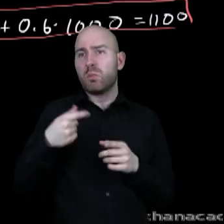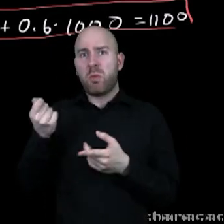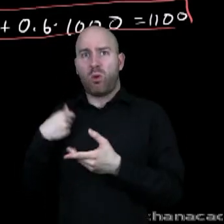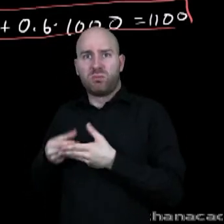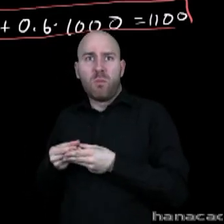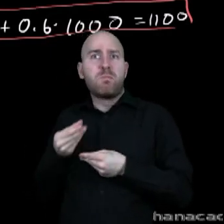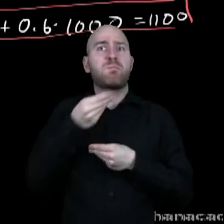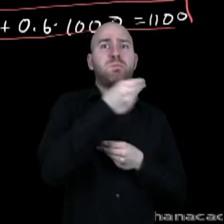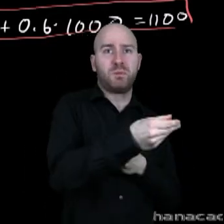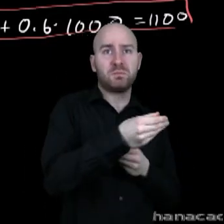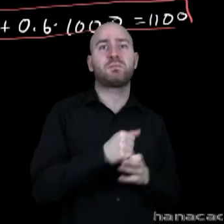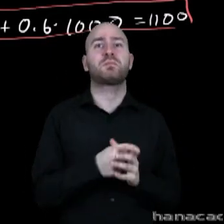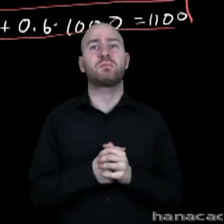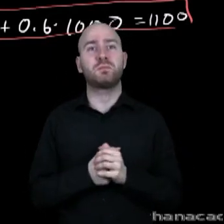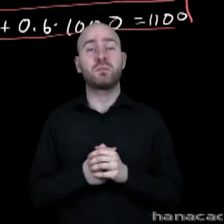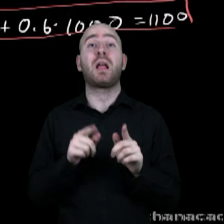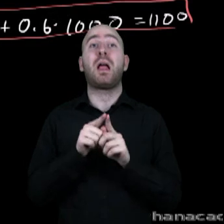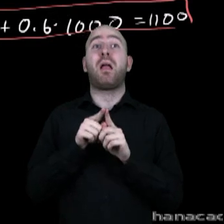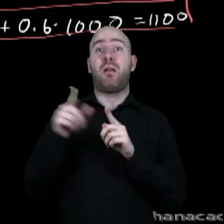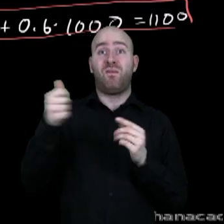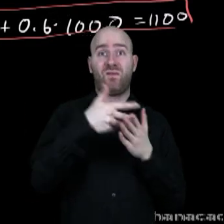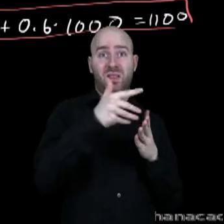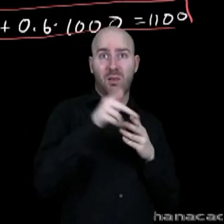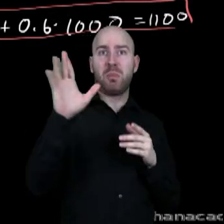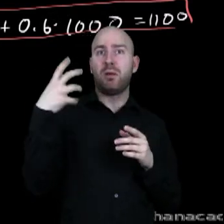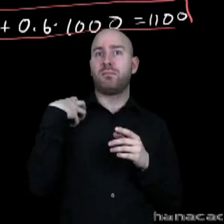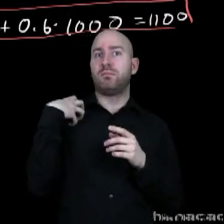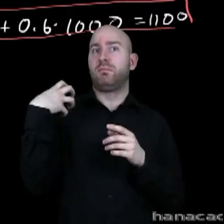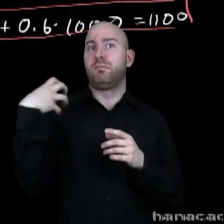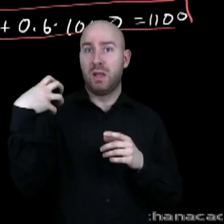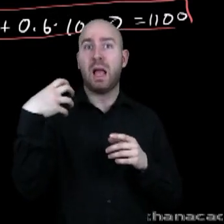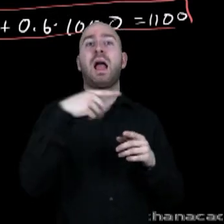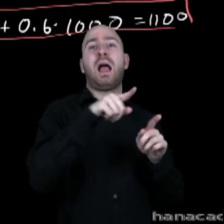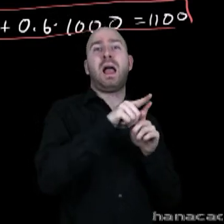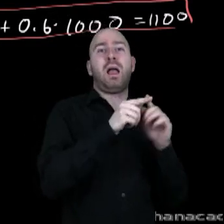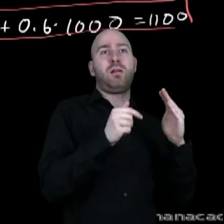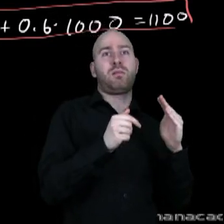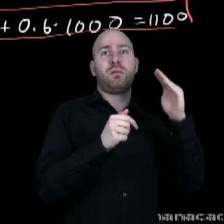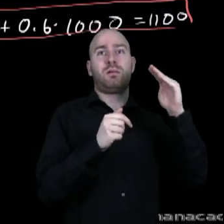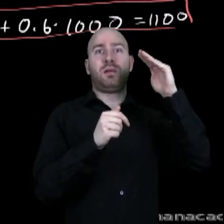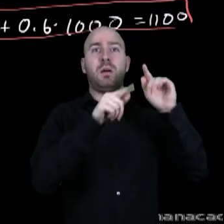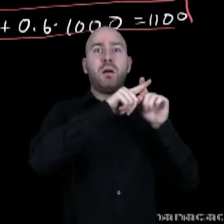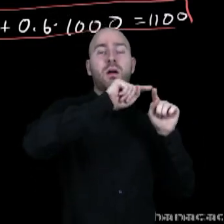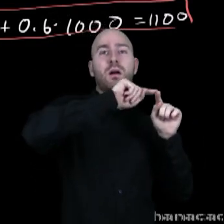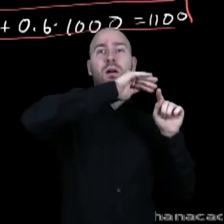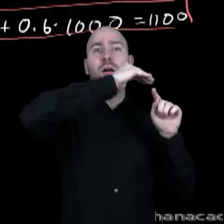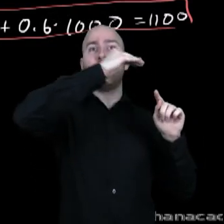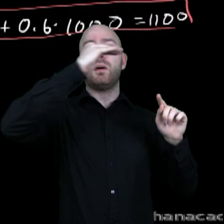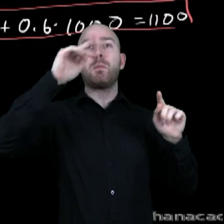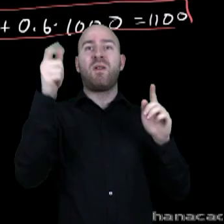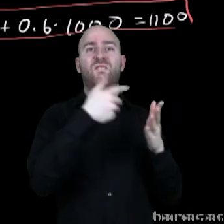dodatkowego dolara. W miarę jak będą się wzbogacać, a ich dochód będzie rósł, będą wydawać coraz mniejsze części dochodu